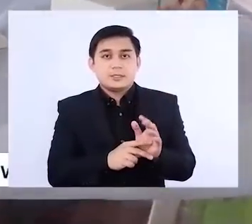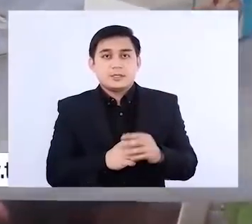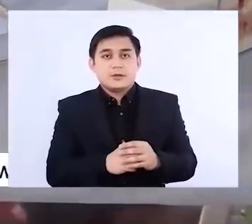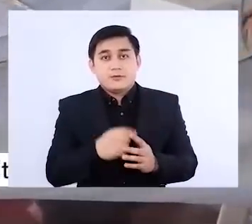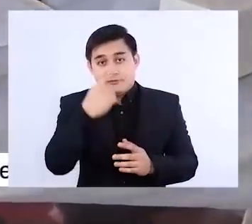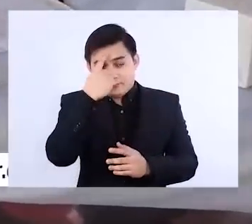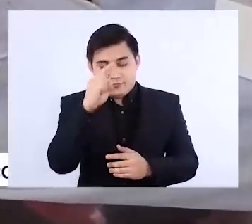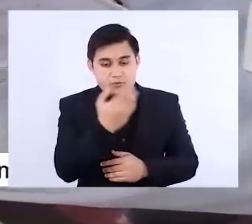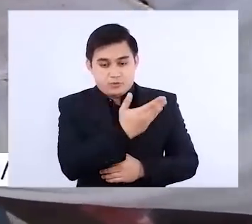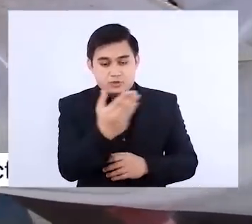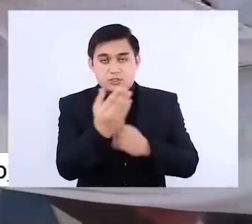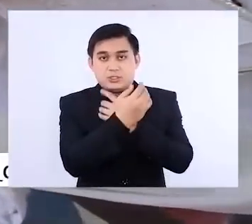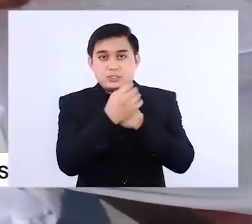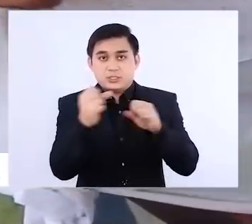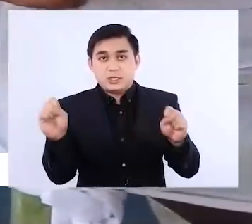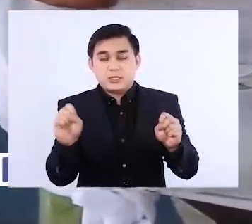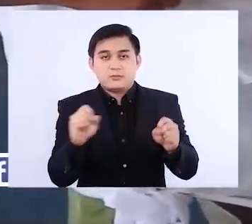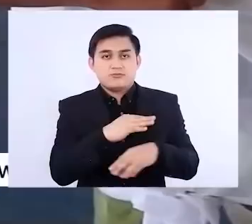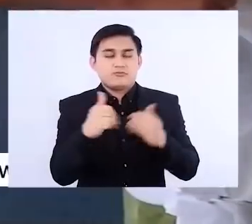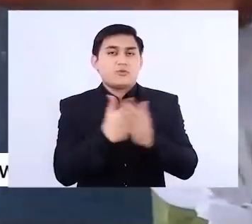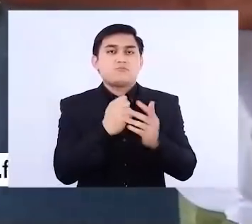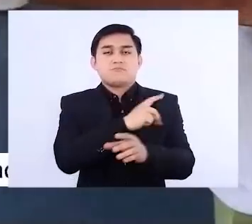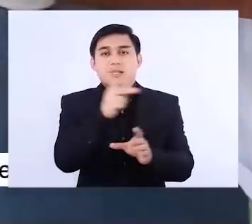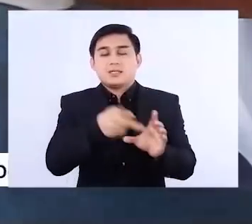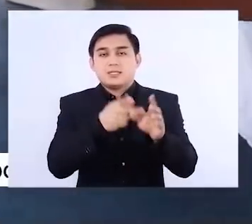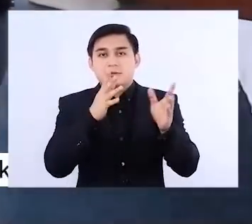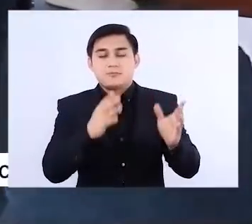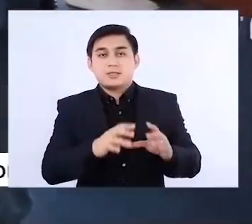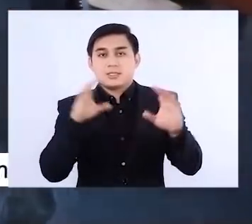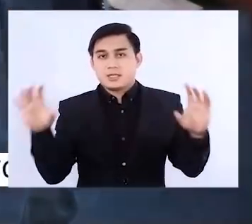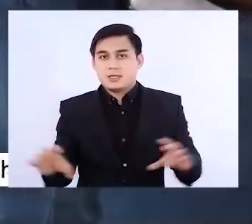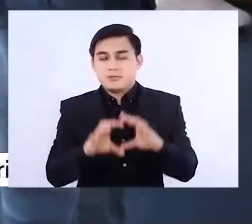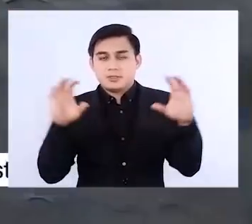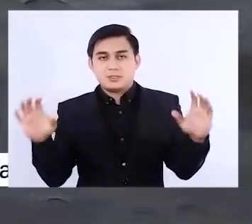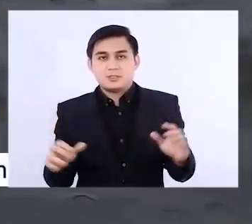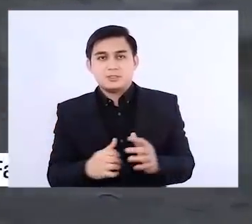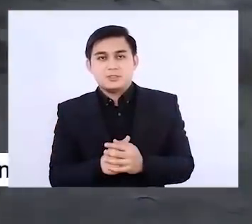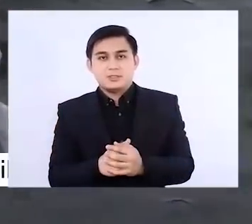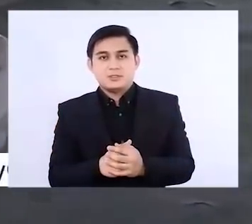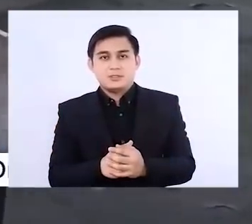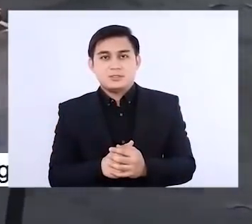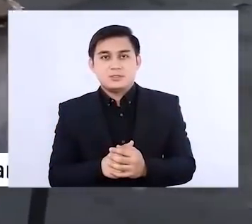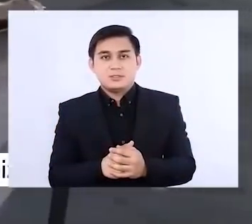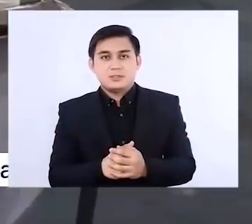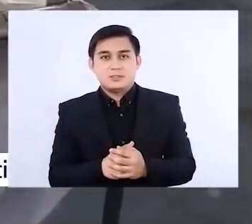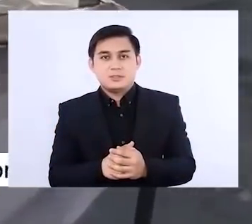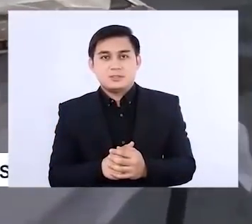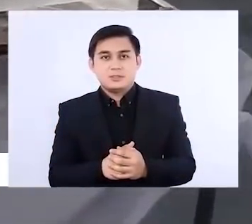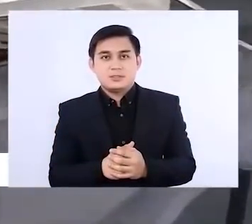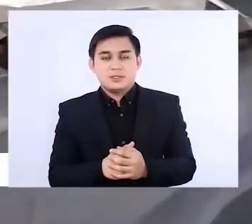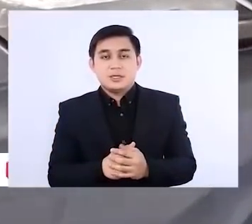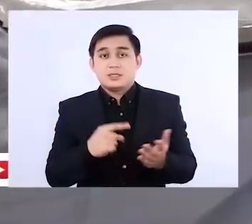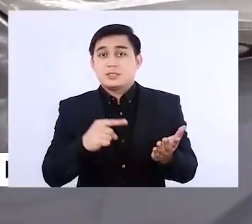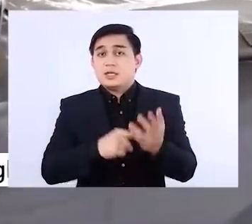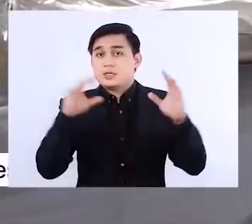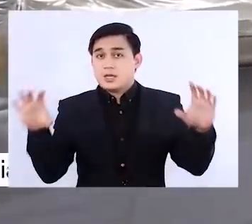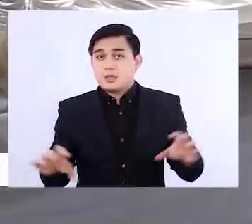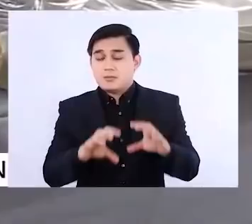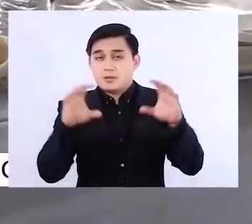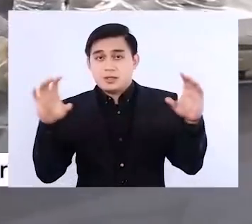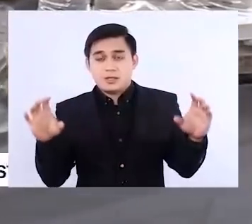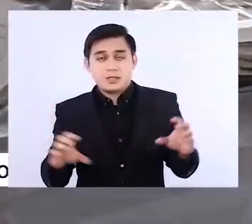sa kaligtasan ng lahat ng mga nakipagkaisa sa nasabing aktibidad. Ang aktibidad naman na ito ay labis